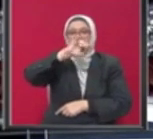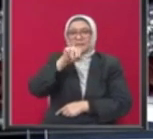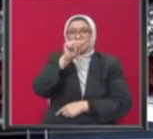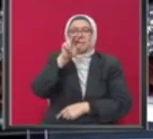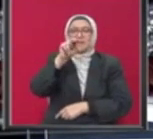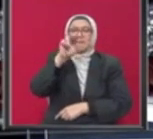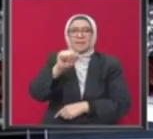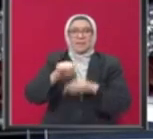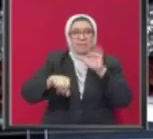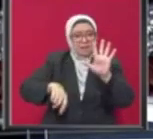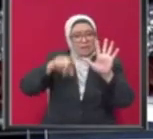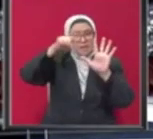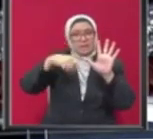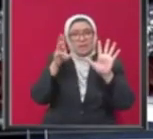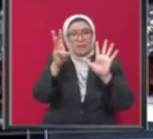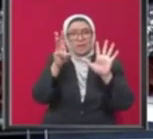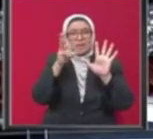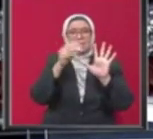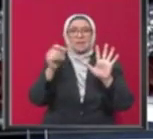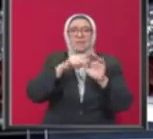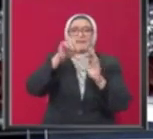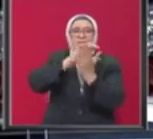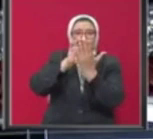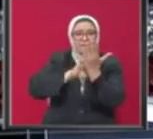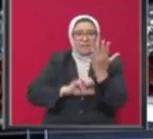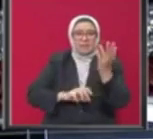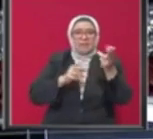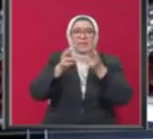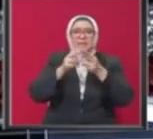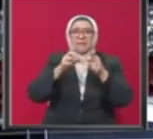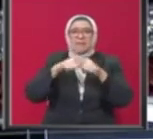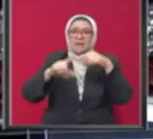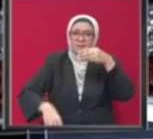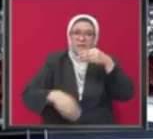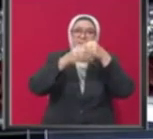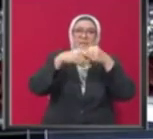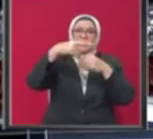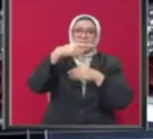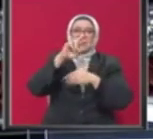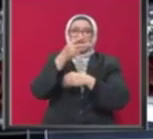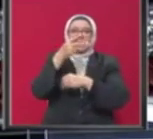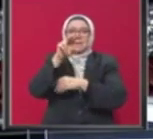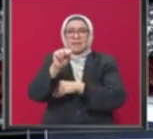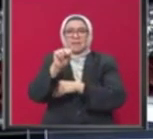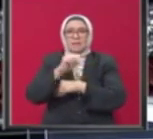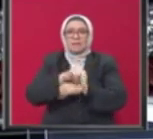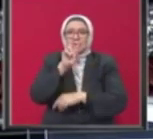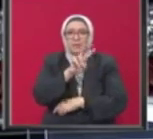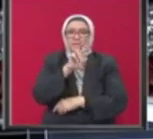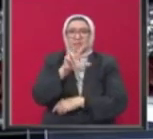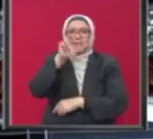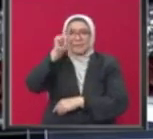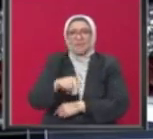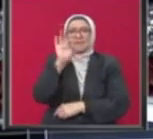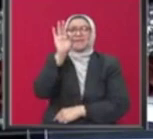pada 5 hari bulan junitif tambahan prihatin atau kita prihatin pada 23 hari bulan